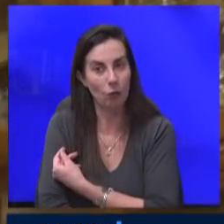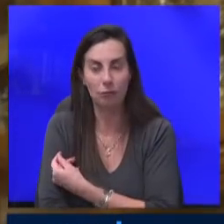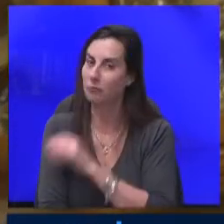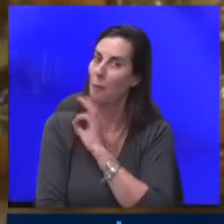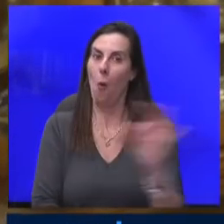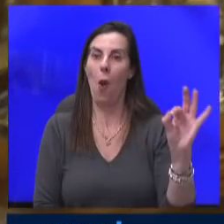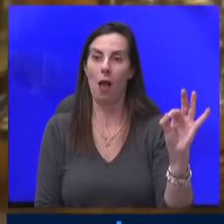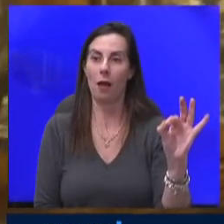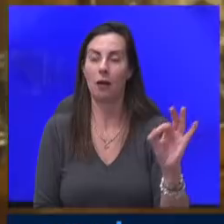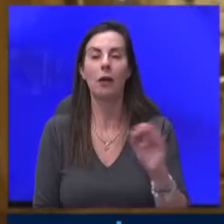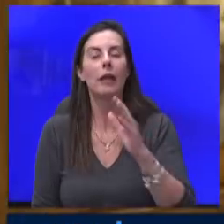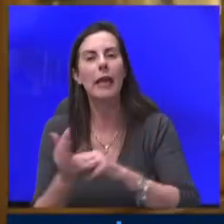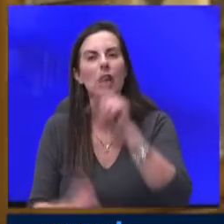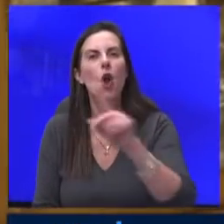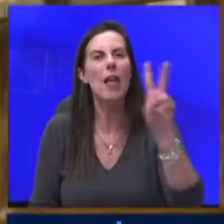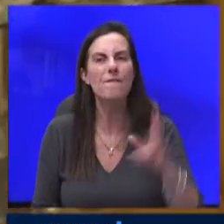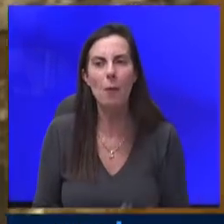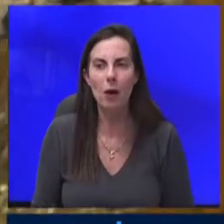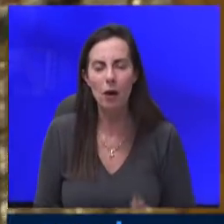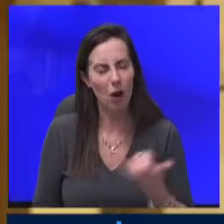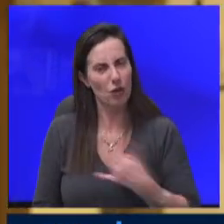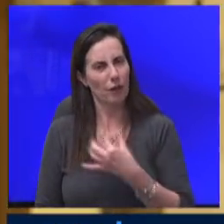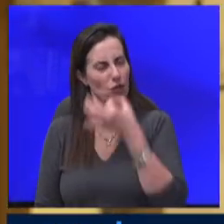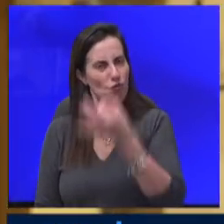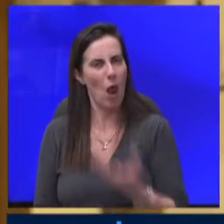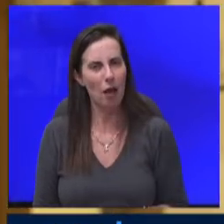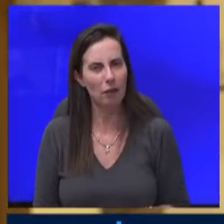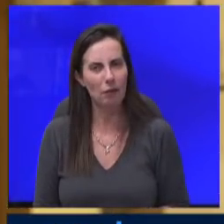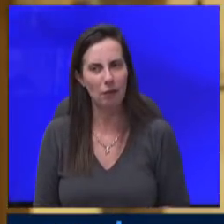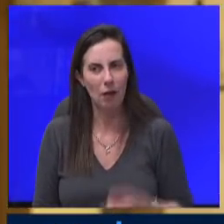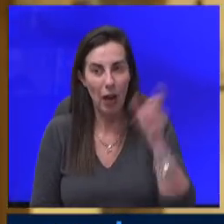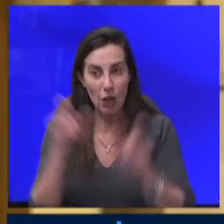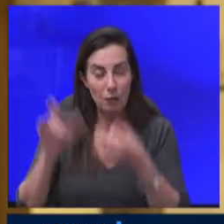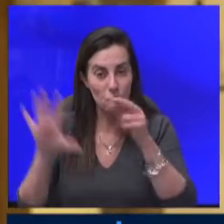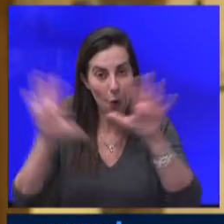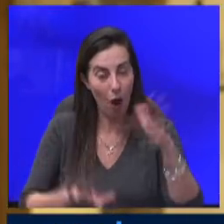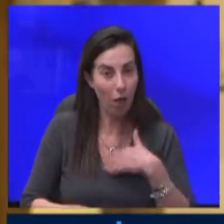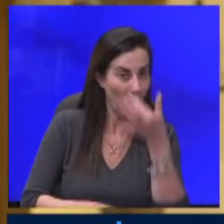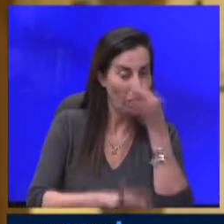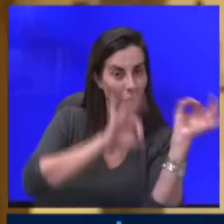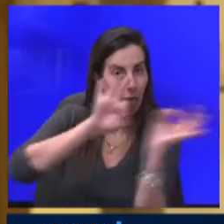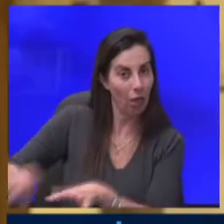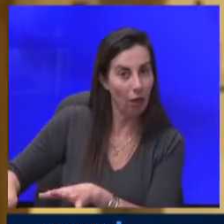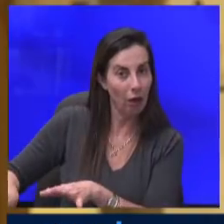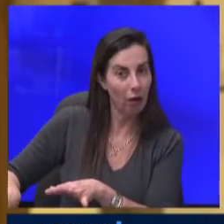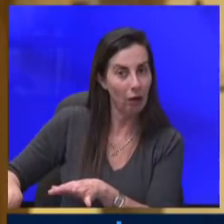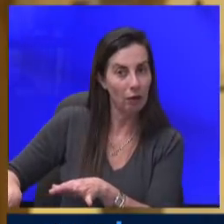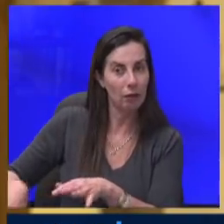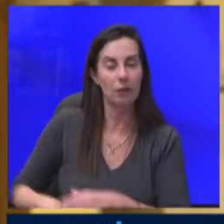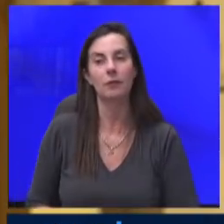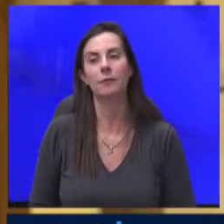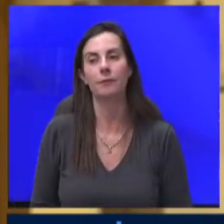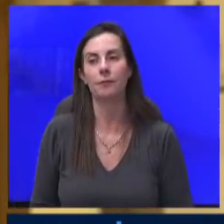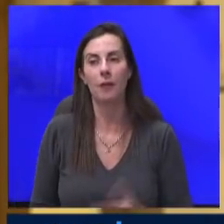יופי, בראשון לפברואר. אז עכשיו אני שואלת, לאנשים בני 85 זורקים אותם,